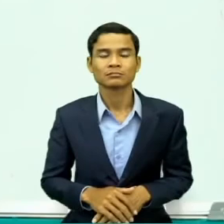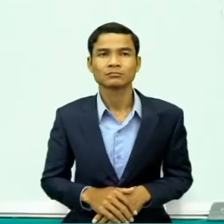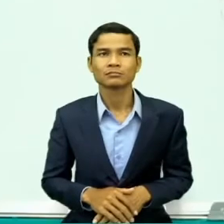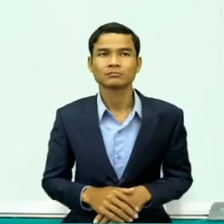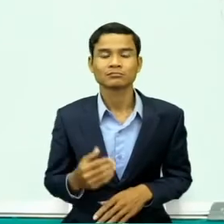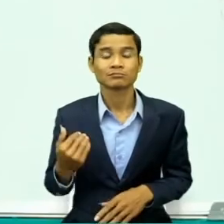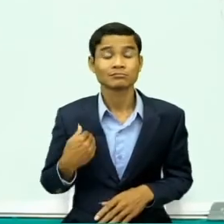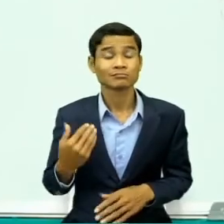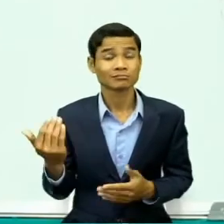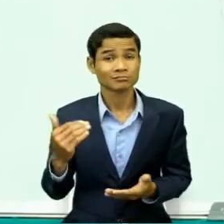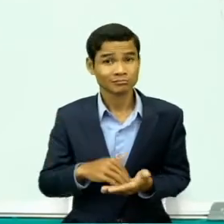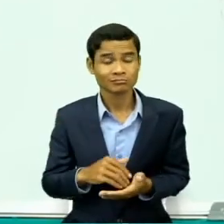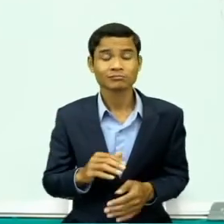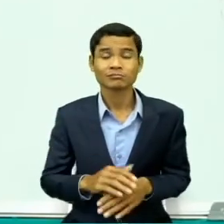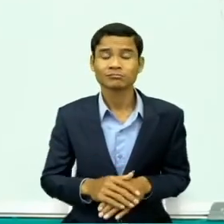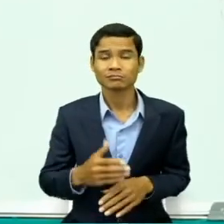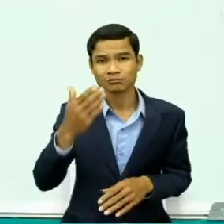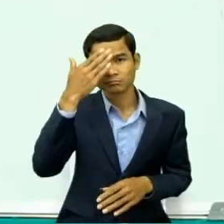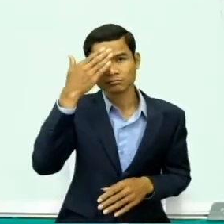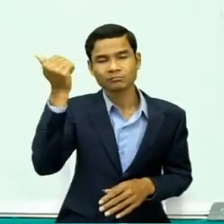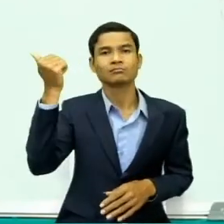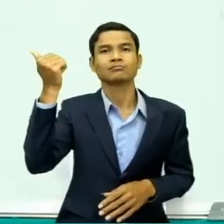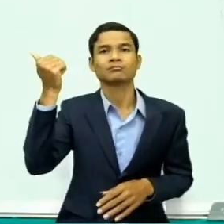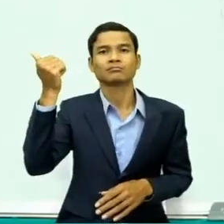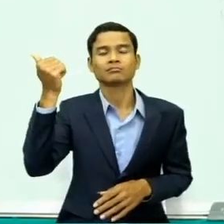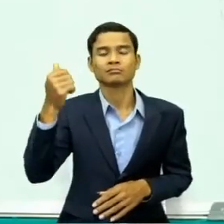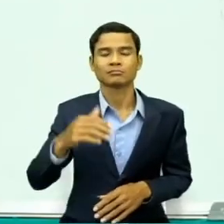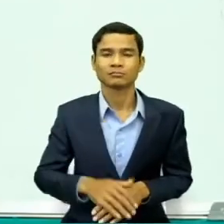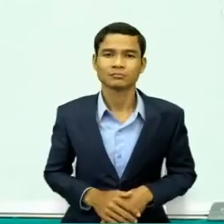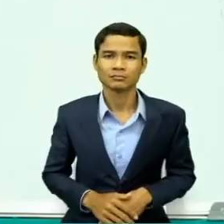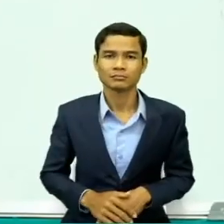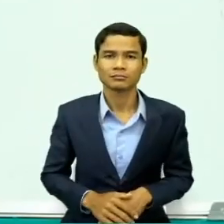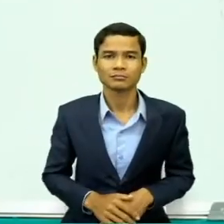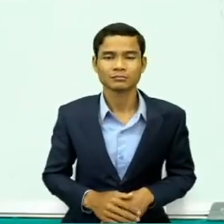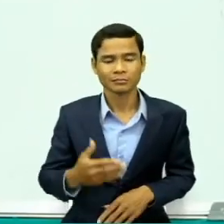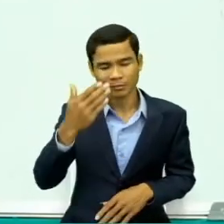chà mà đồng tiết phlên phlèng